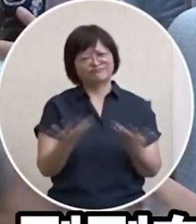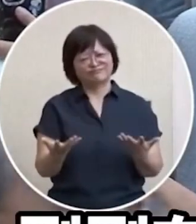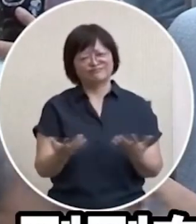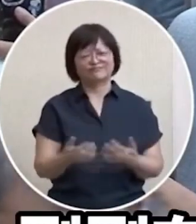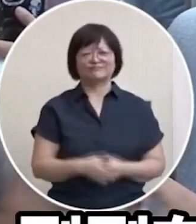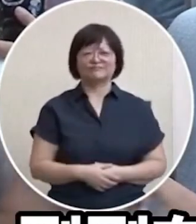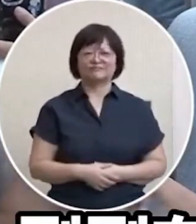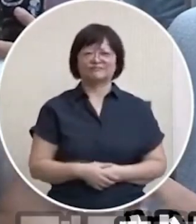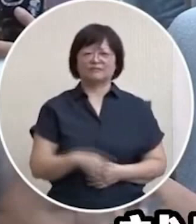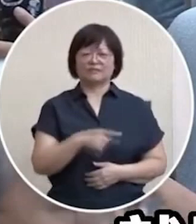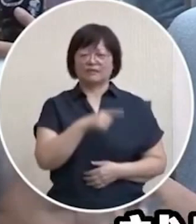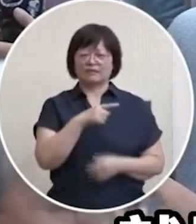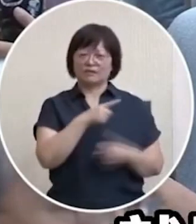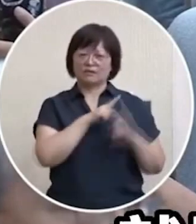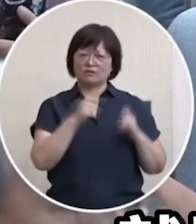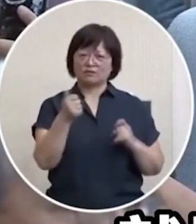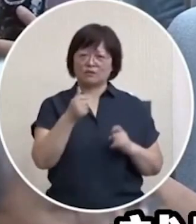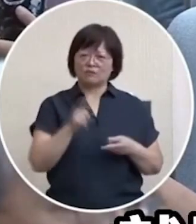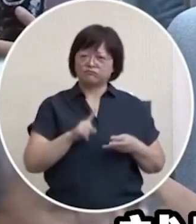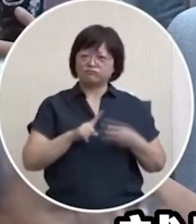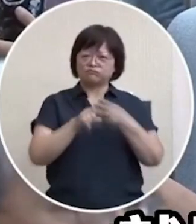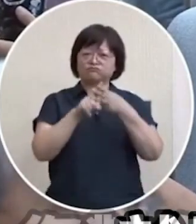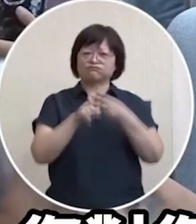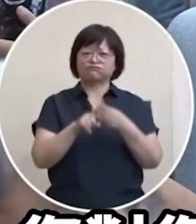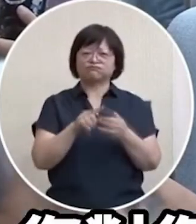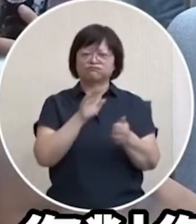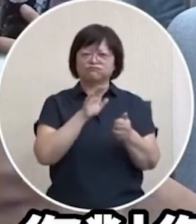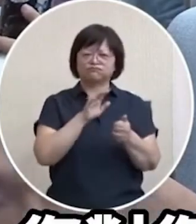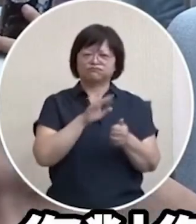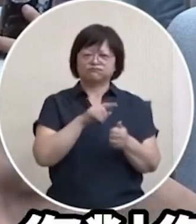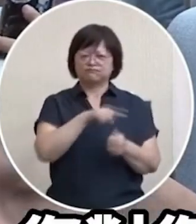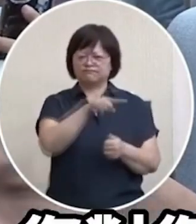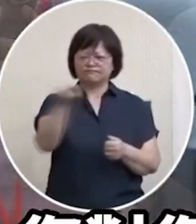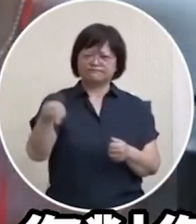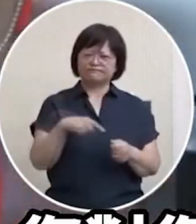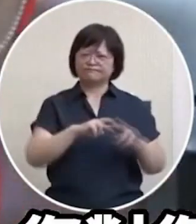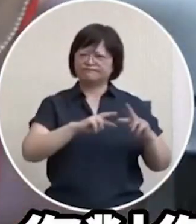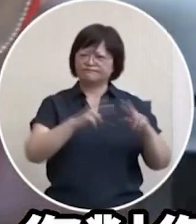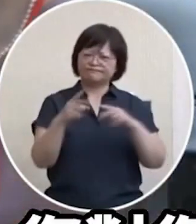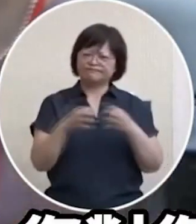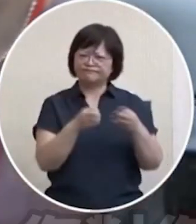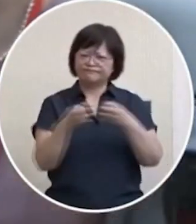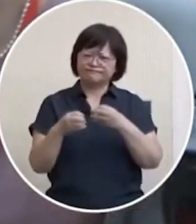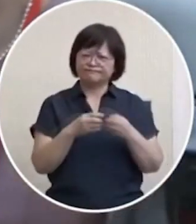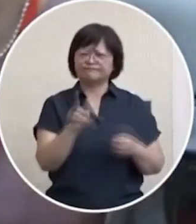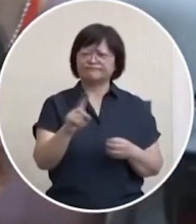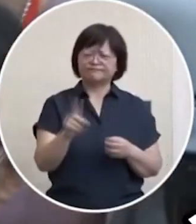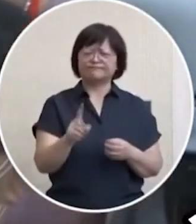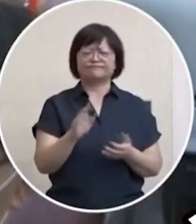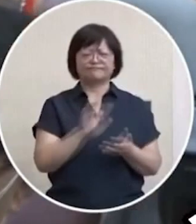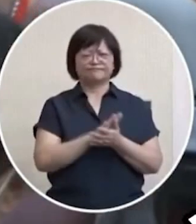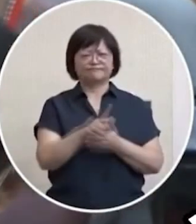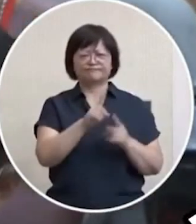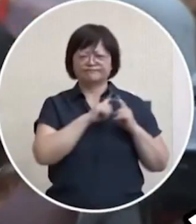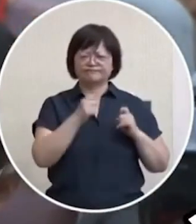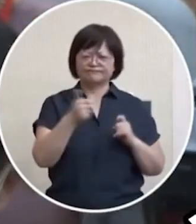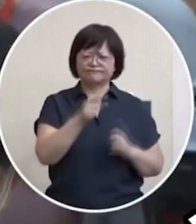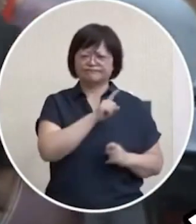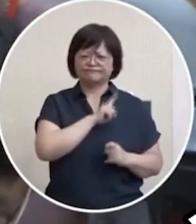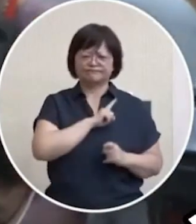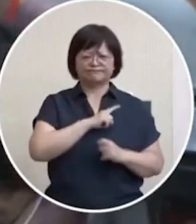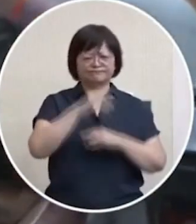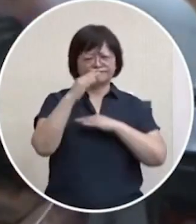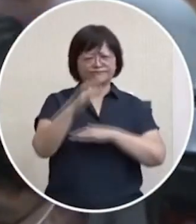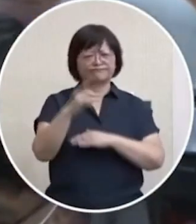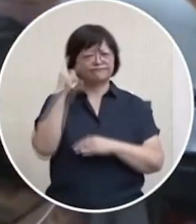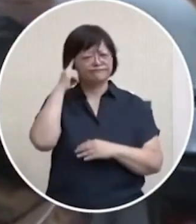主导改变的角色，就是在在野僵局的这个部分，那您对你自己的未来是有设限的吗？那另外就是说，过去你有曾经承诺